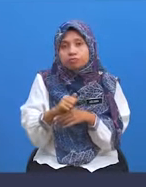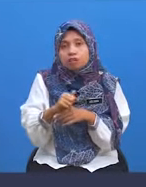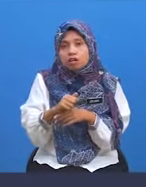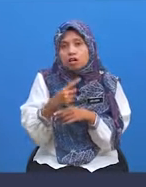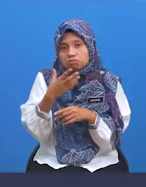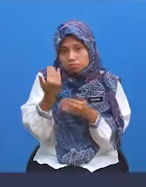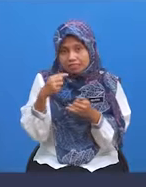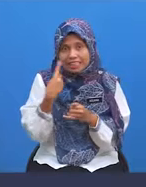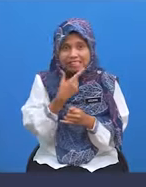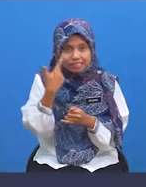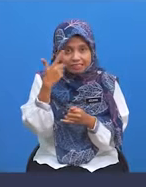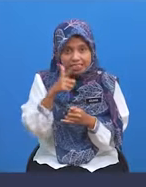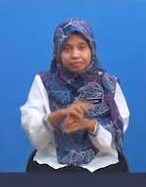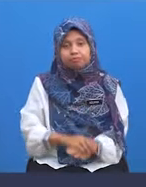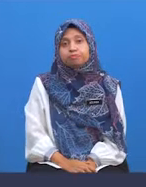Mari lihat paparan skrin.